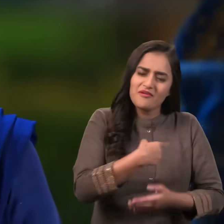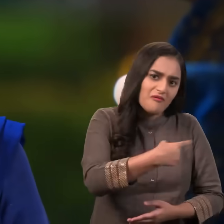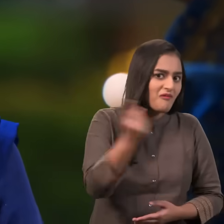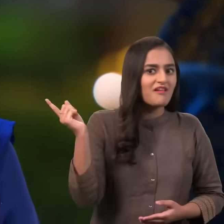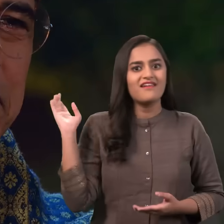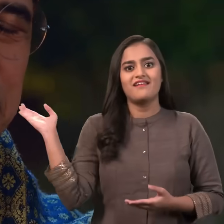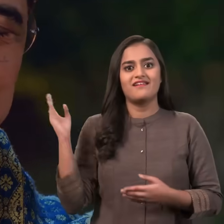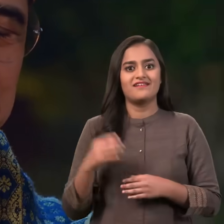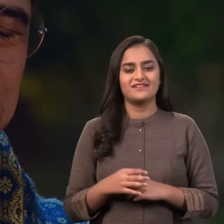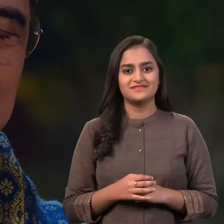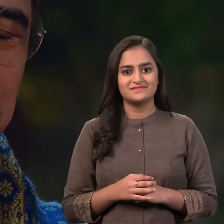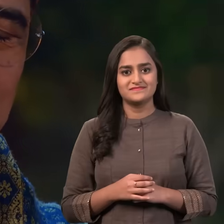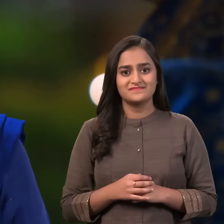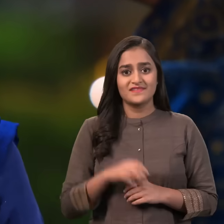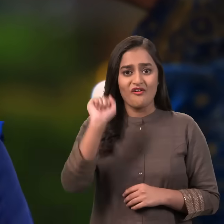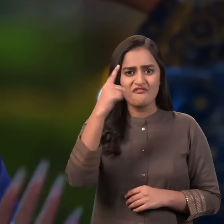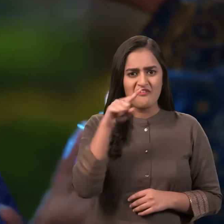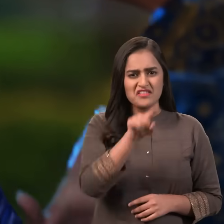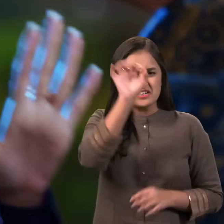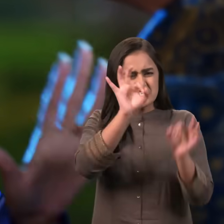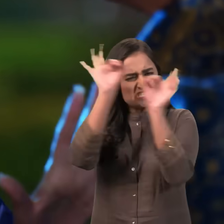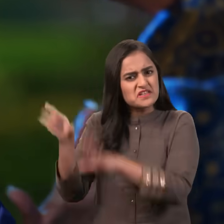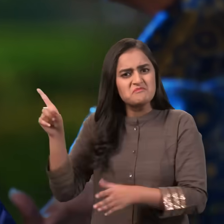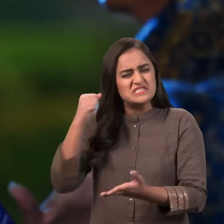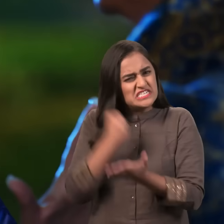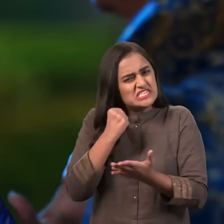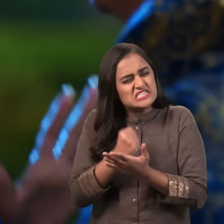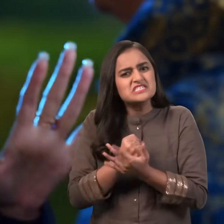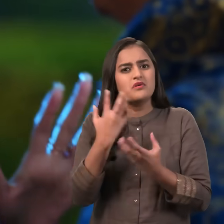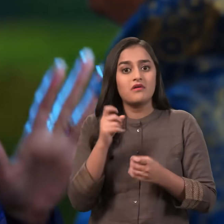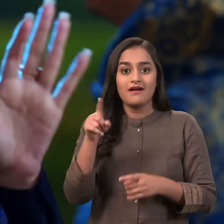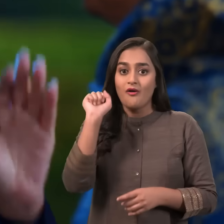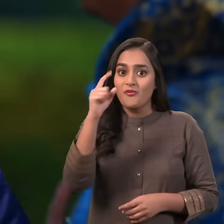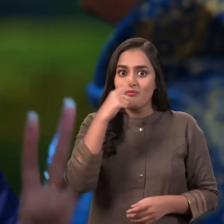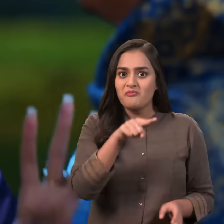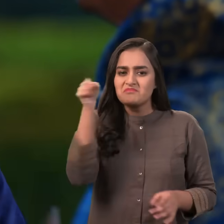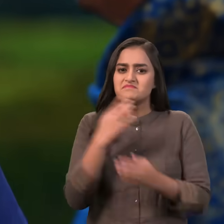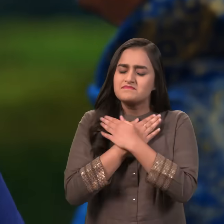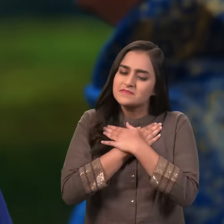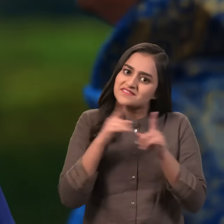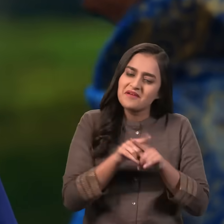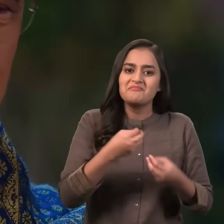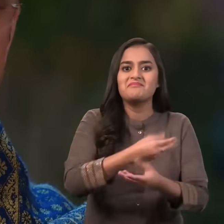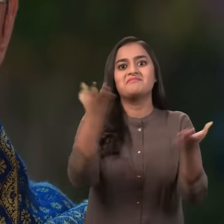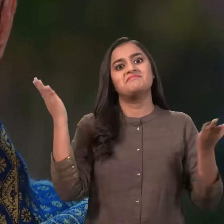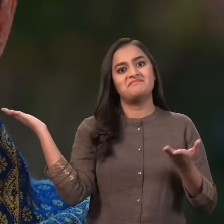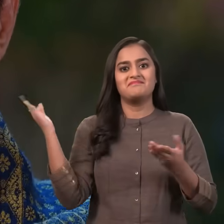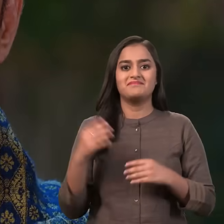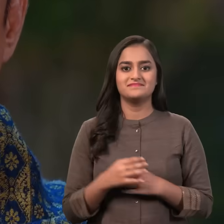सबकी चिंता है इसे। हरमन जैसी जिद्दी है ना, सौम्या जैसा प्यार भी है